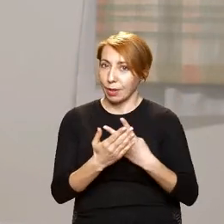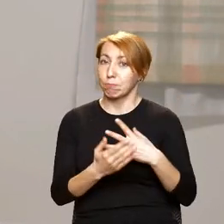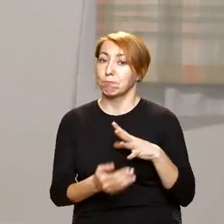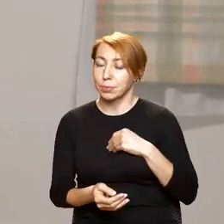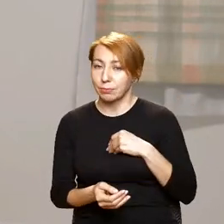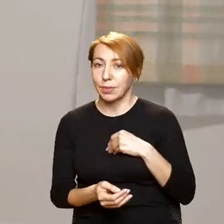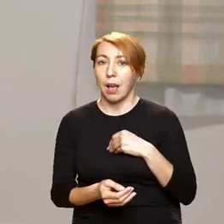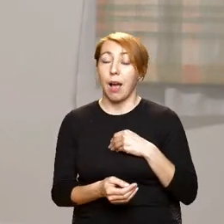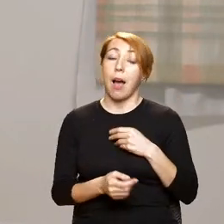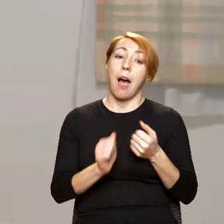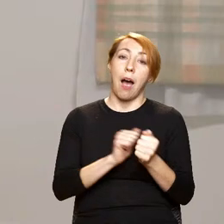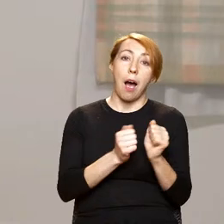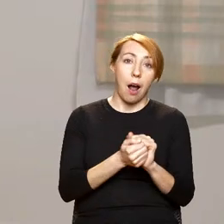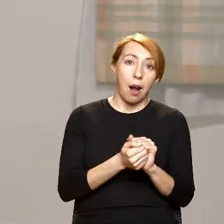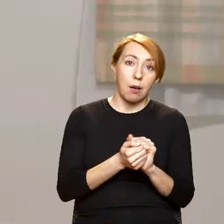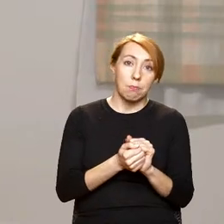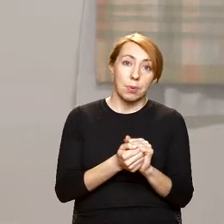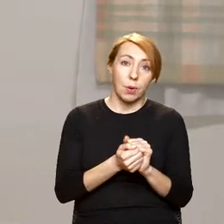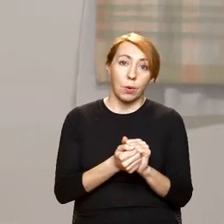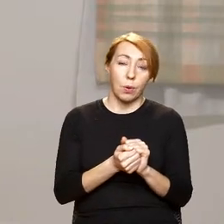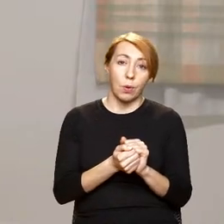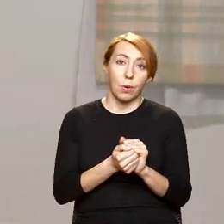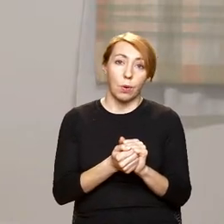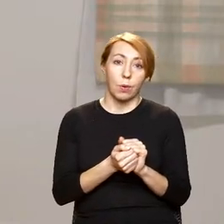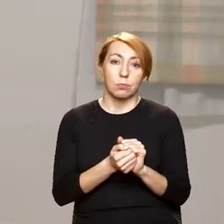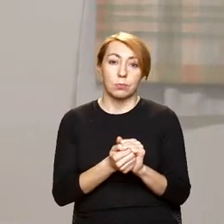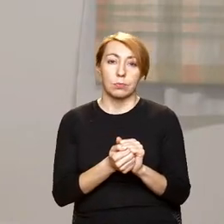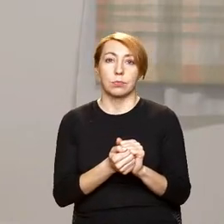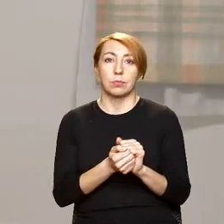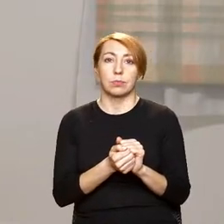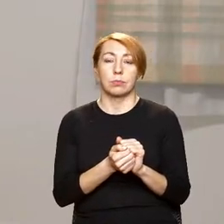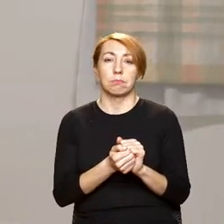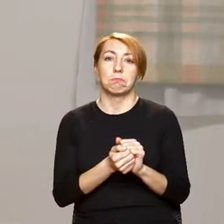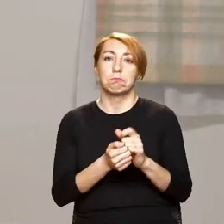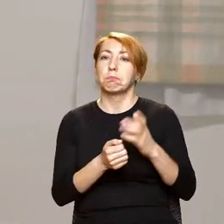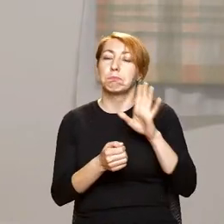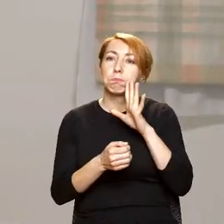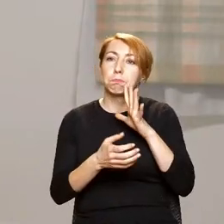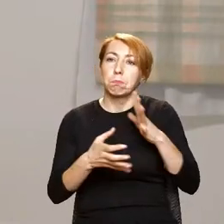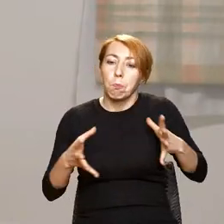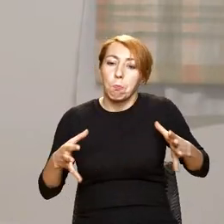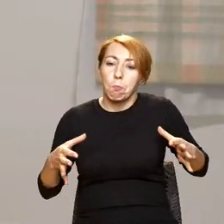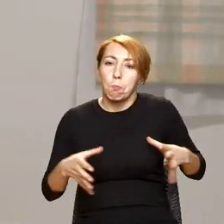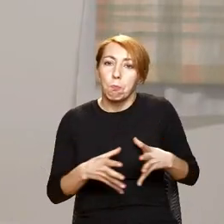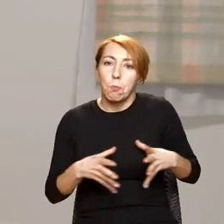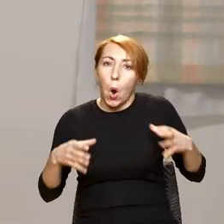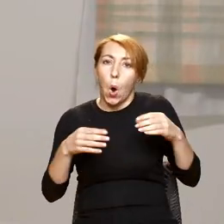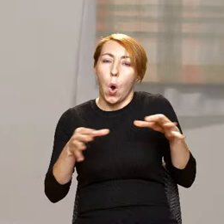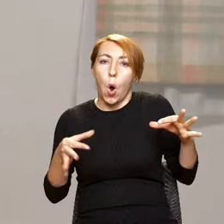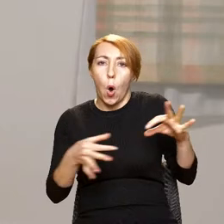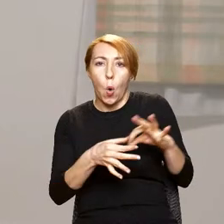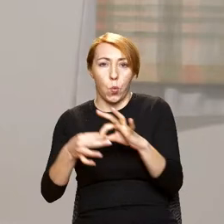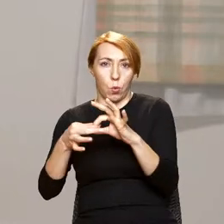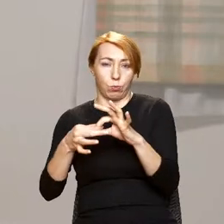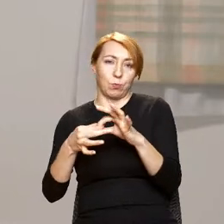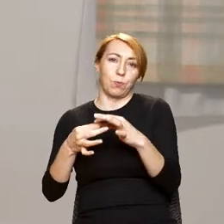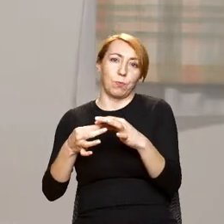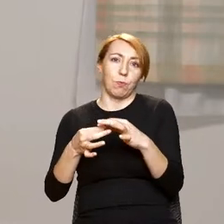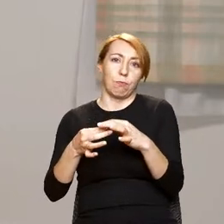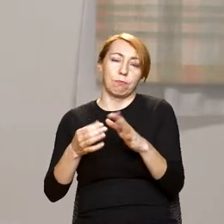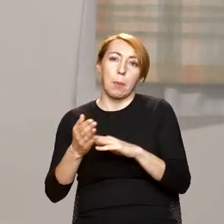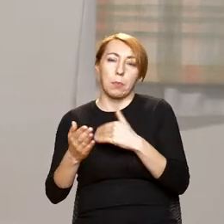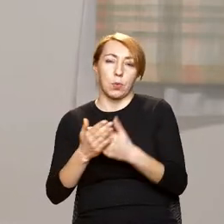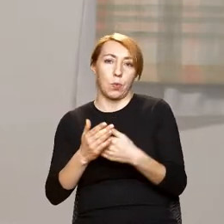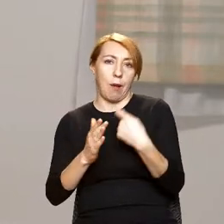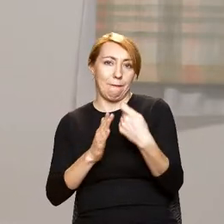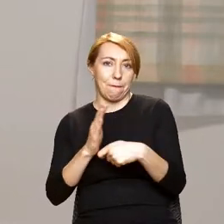Lub też jako swoisty spin-off, film, na przykład dokumentalny na